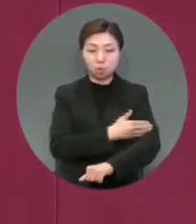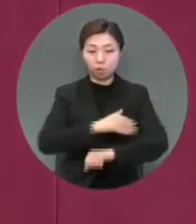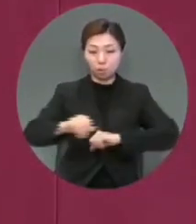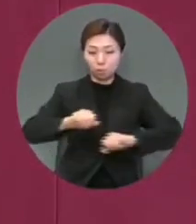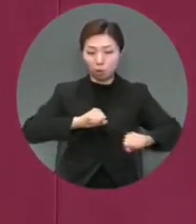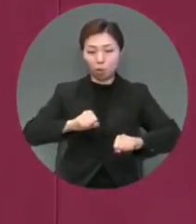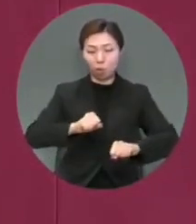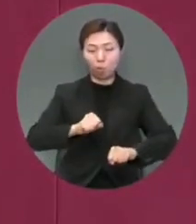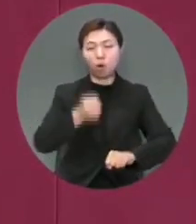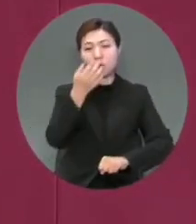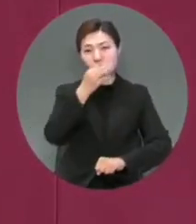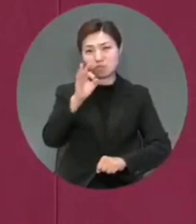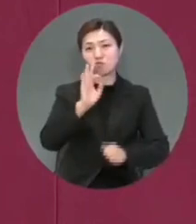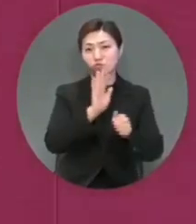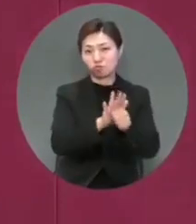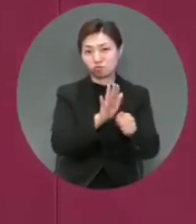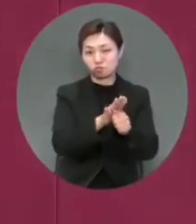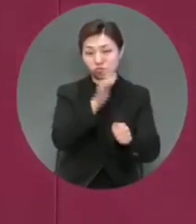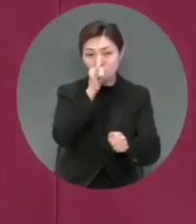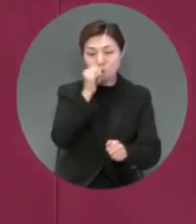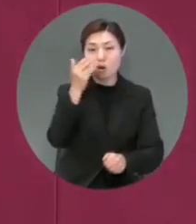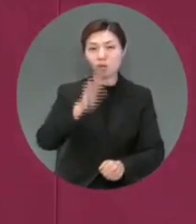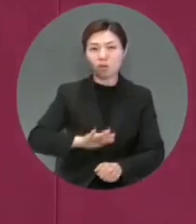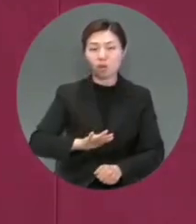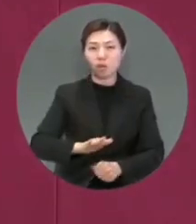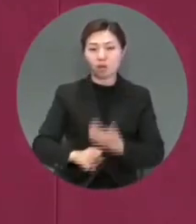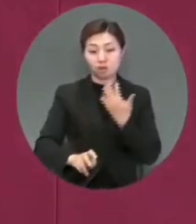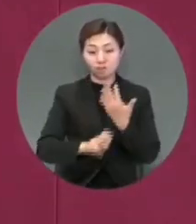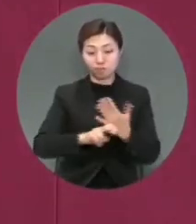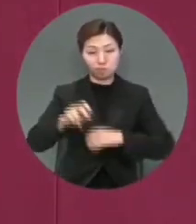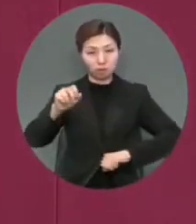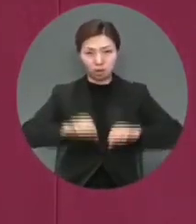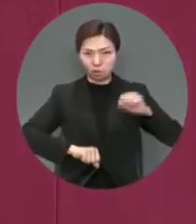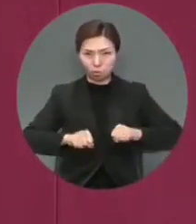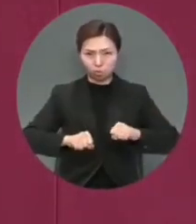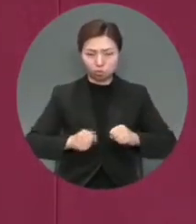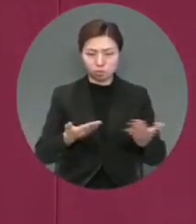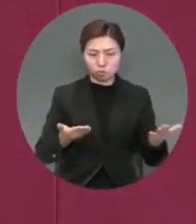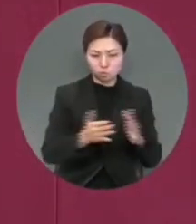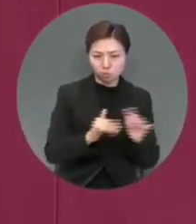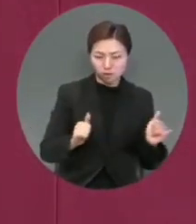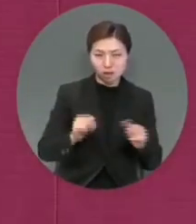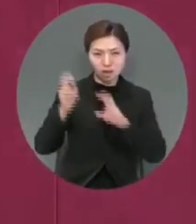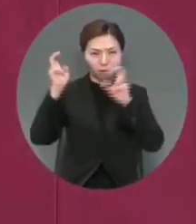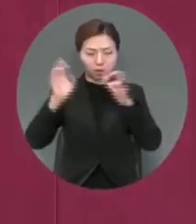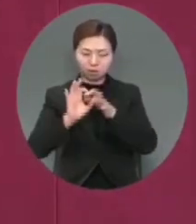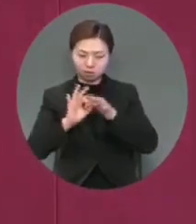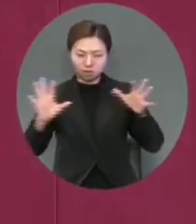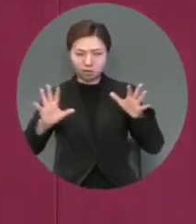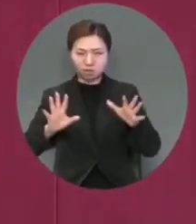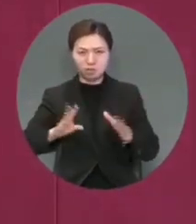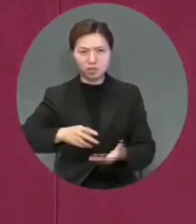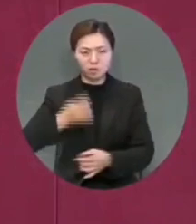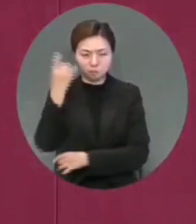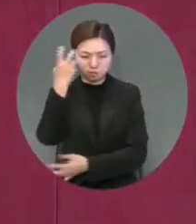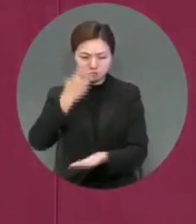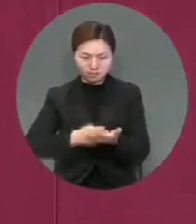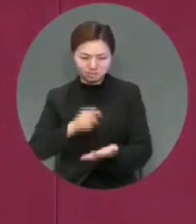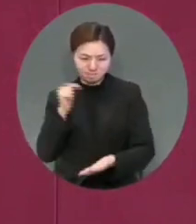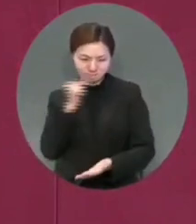노와 사를 불문하고 법과 원칙에 따라 대응해 왔습니다. 최근 양대